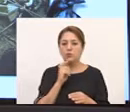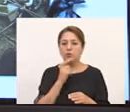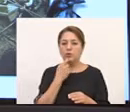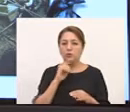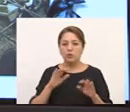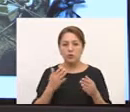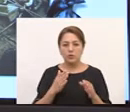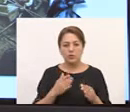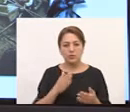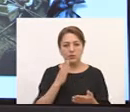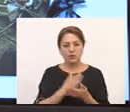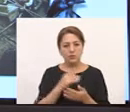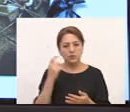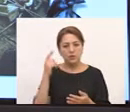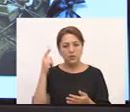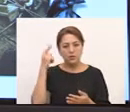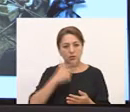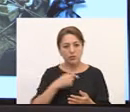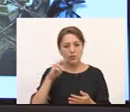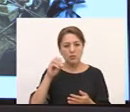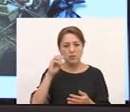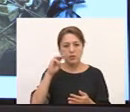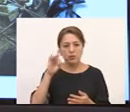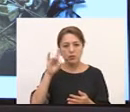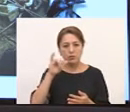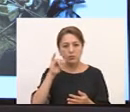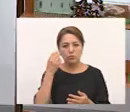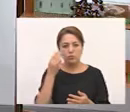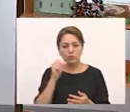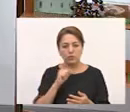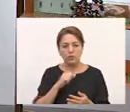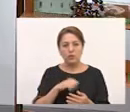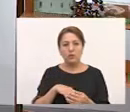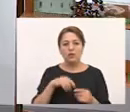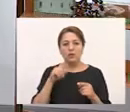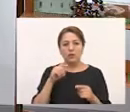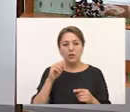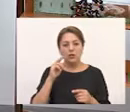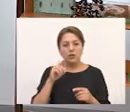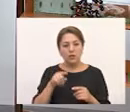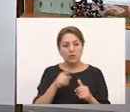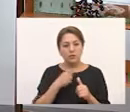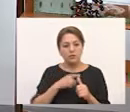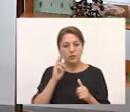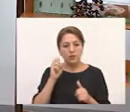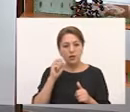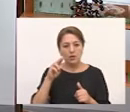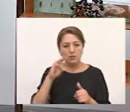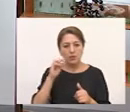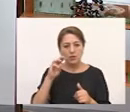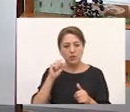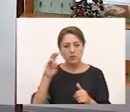оказался наш молодой герой Петруша Гринёв. И вы не забывайте, книга ведь называется «Капитанская дочка». Что